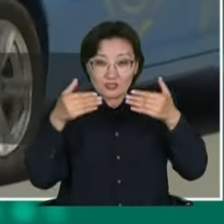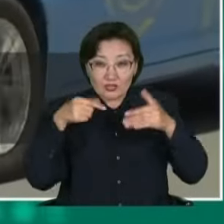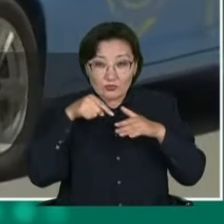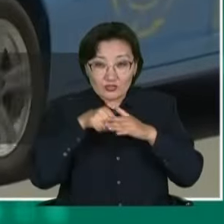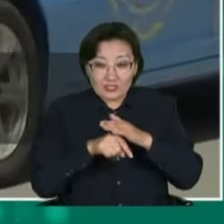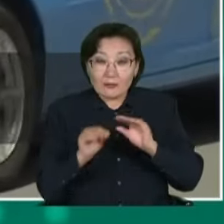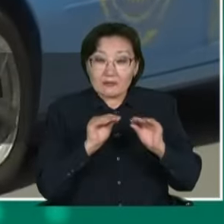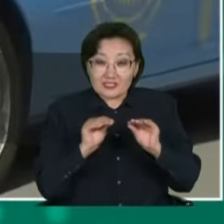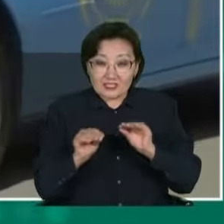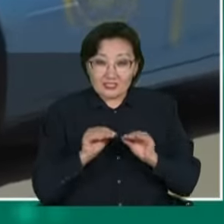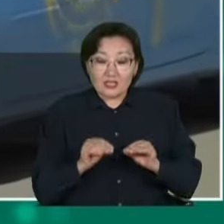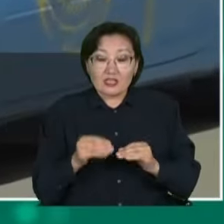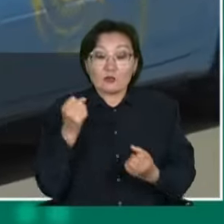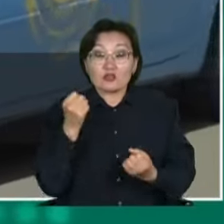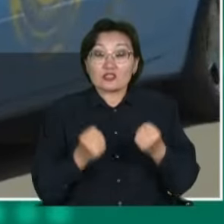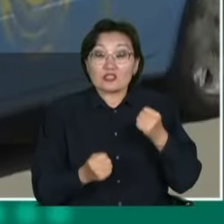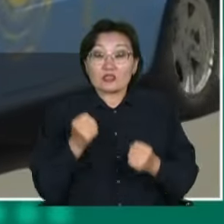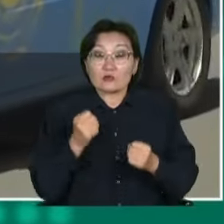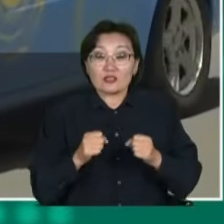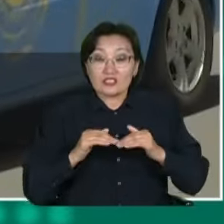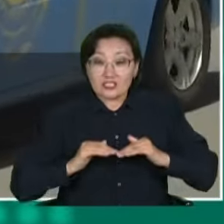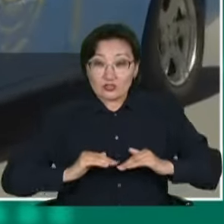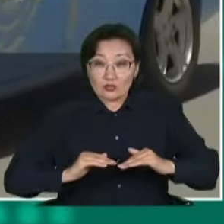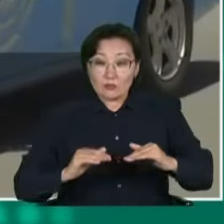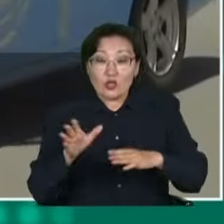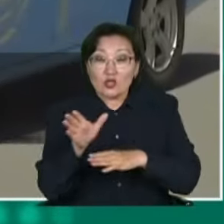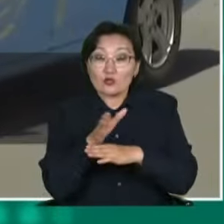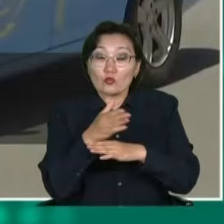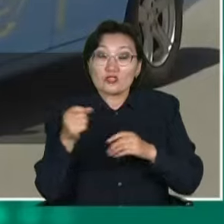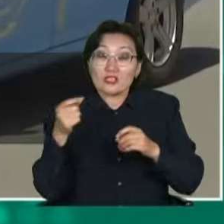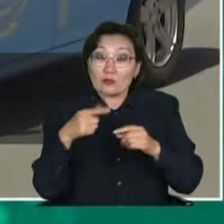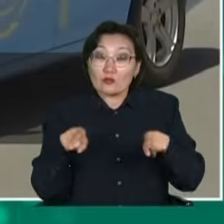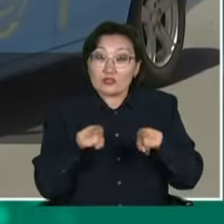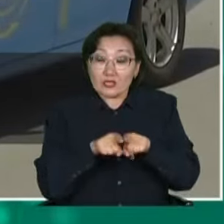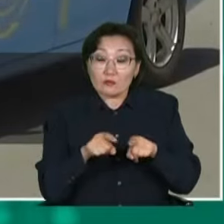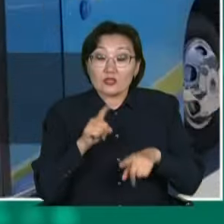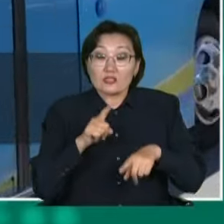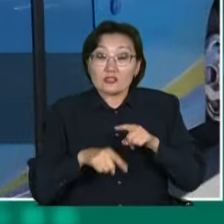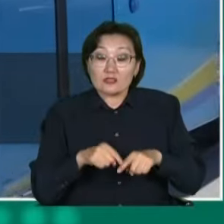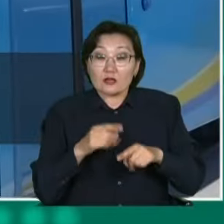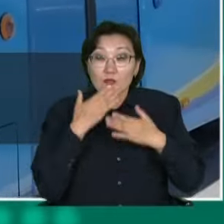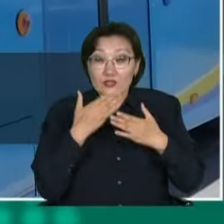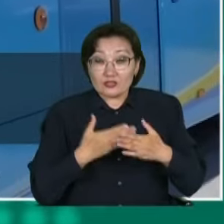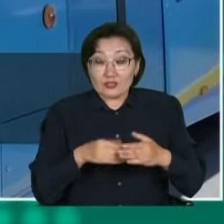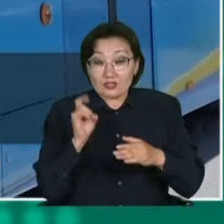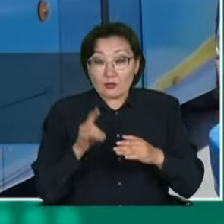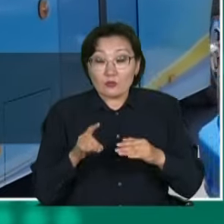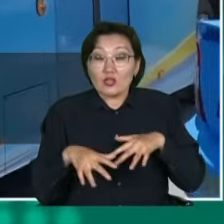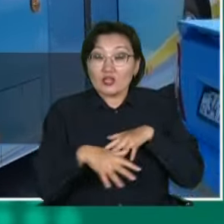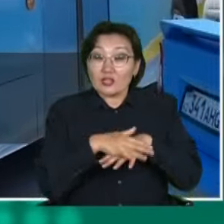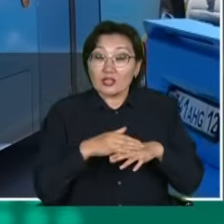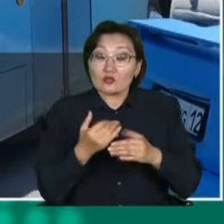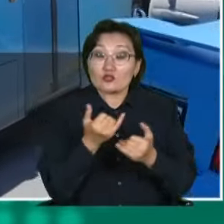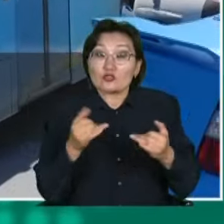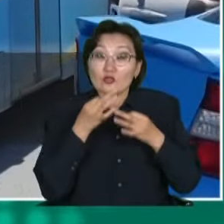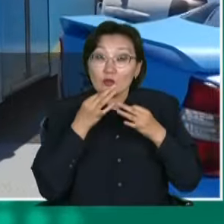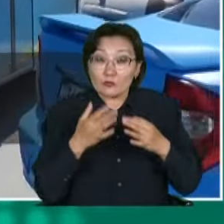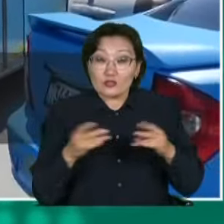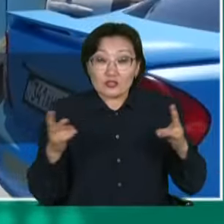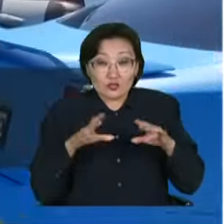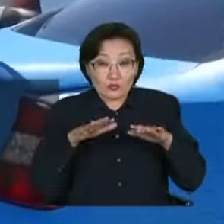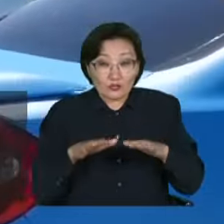ішіде безендірілген. Темір тұлпардың төсеніштеріне дейін ту түстес. Жалпы патриот таксидің қызметі Ақтау жұртына да ұнаған көрінет.